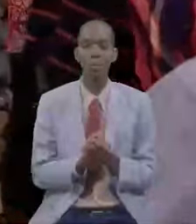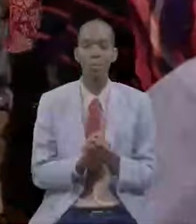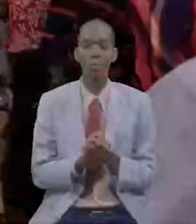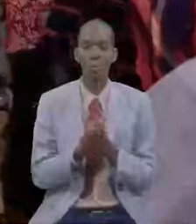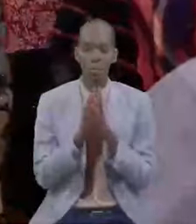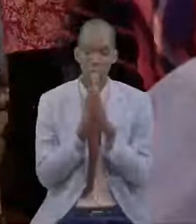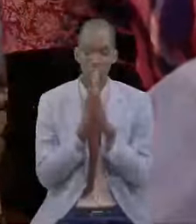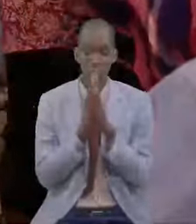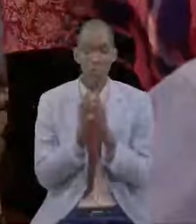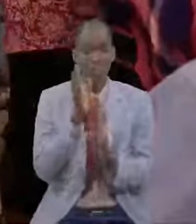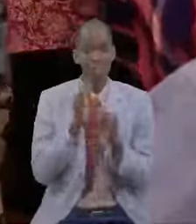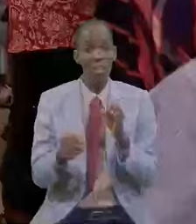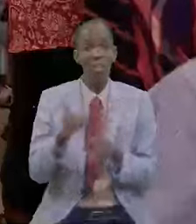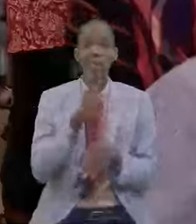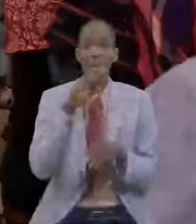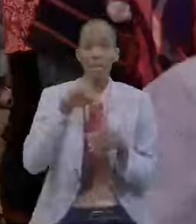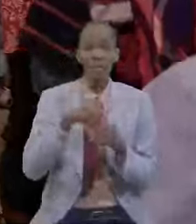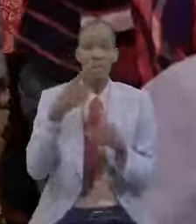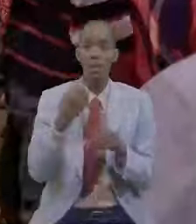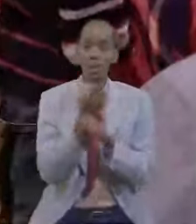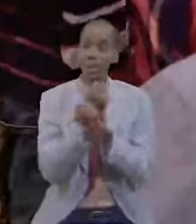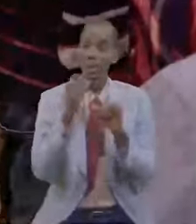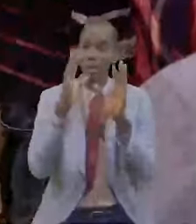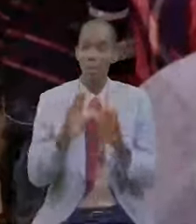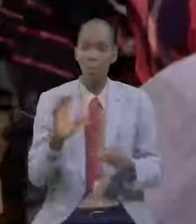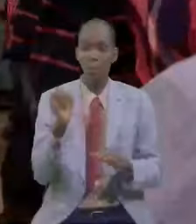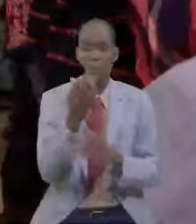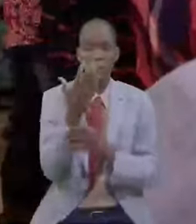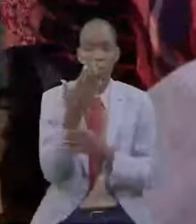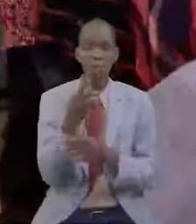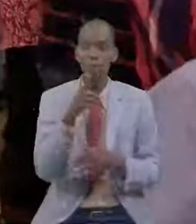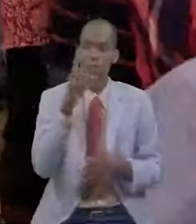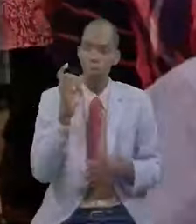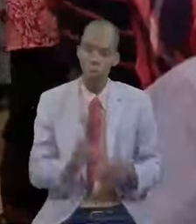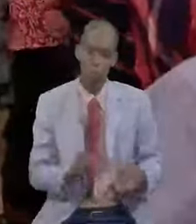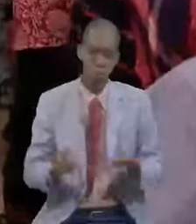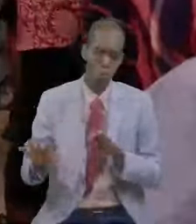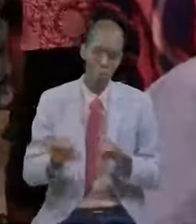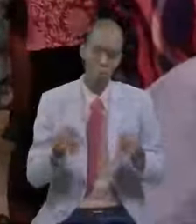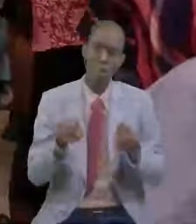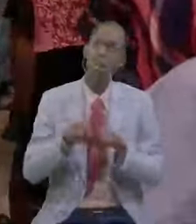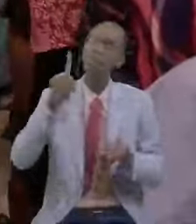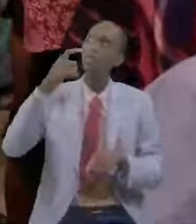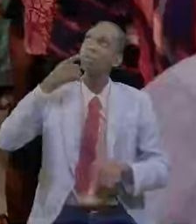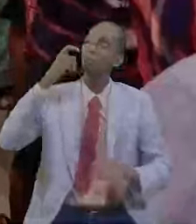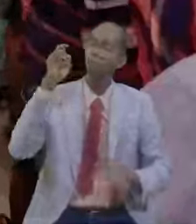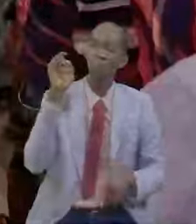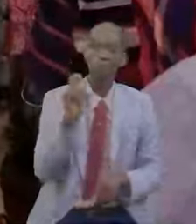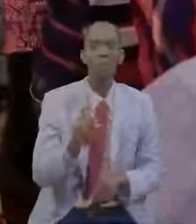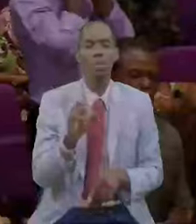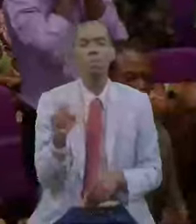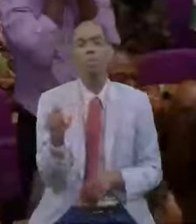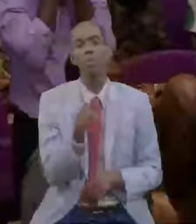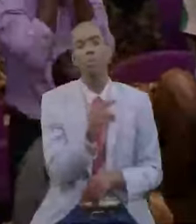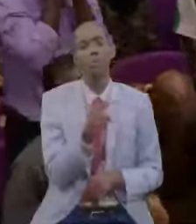Si tu es dans la main du Sauveur, tu dois faire comme il le commande.